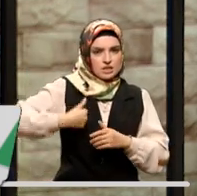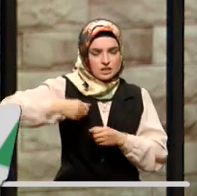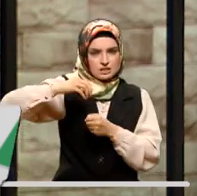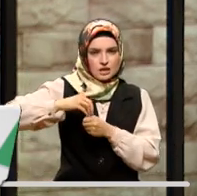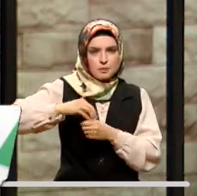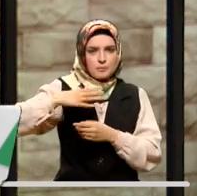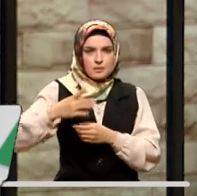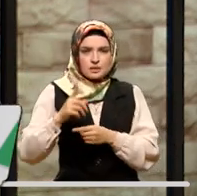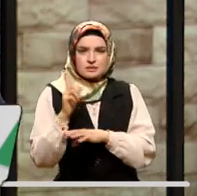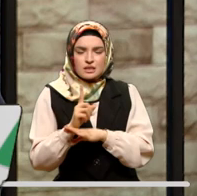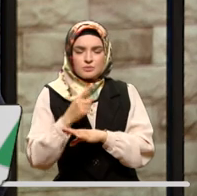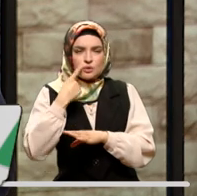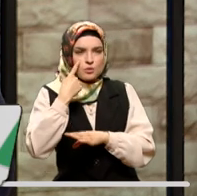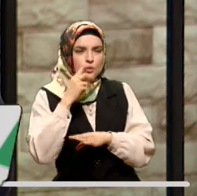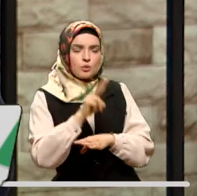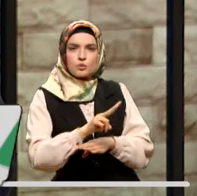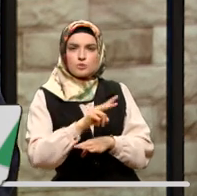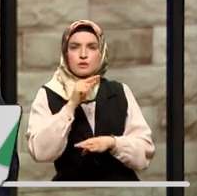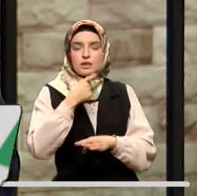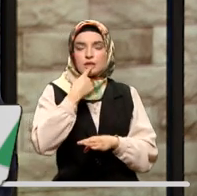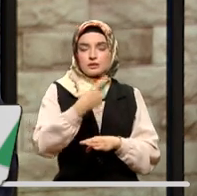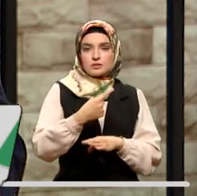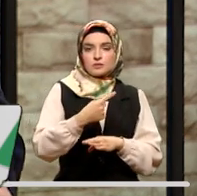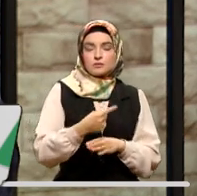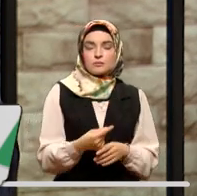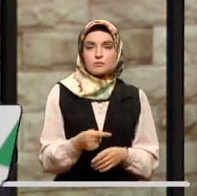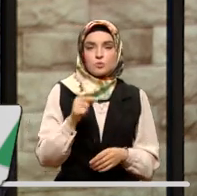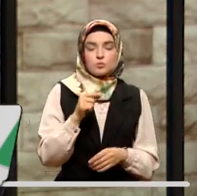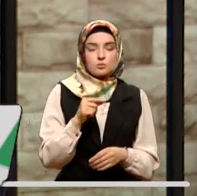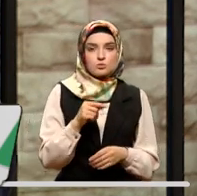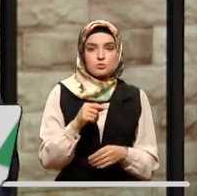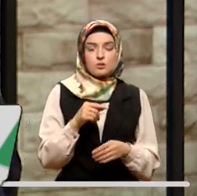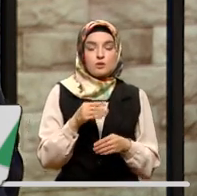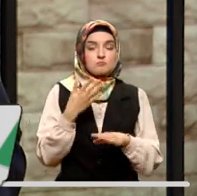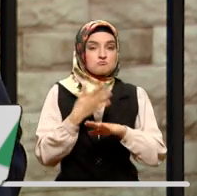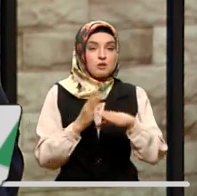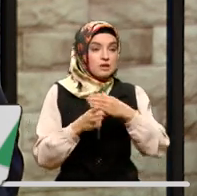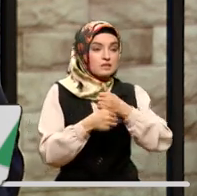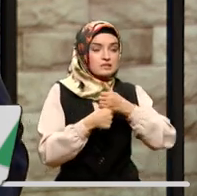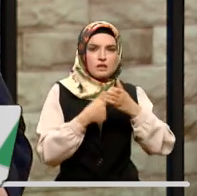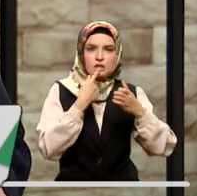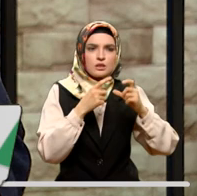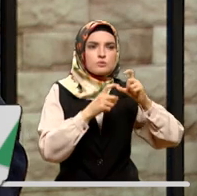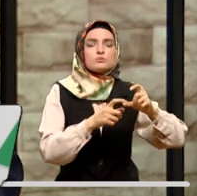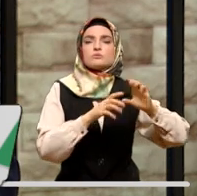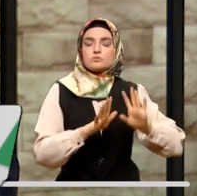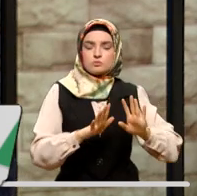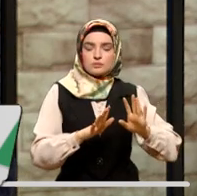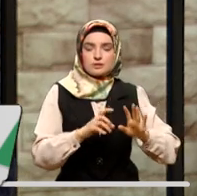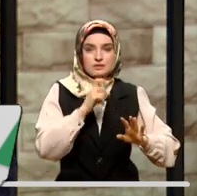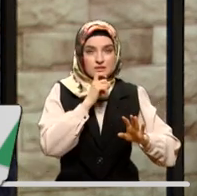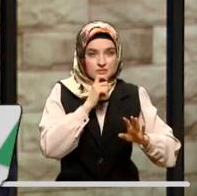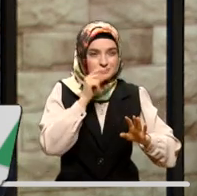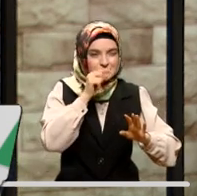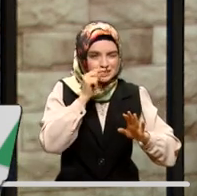başkasının kalemini gördüğümüz zaman mesela biz diyoruz, psikologlar da diyor, bunu niye çaldın diye sormayız. Yani yanlışlıkla mı senin